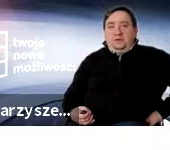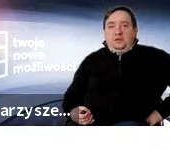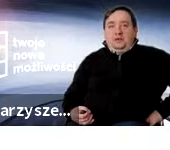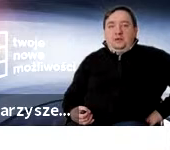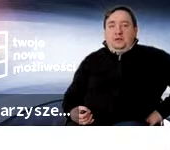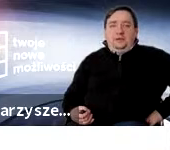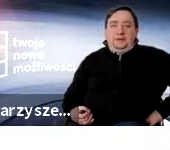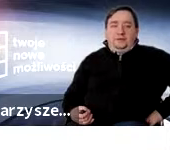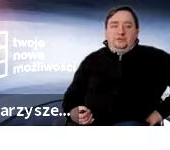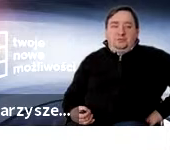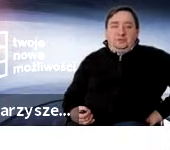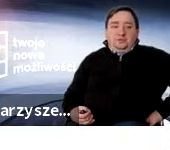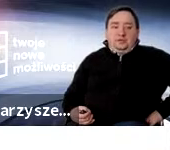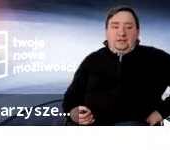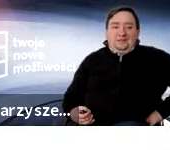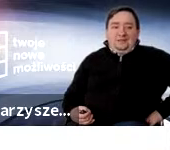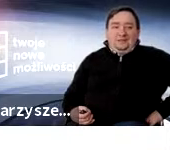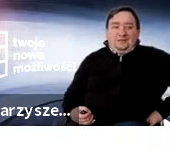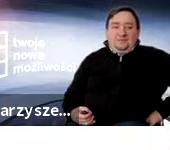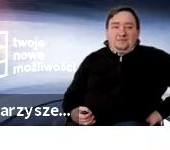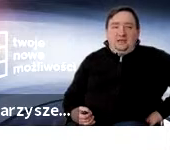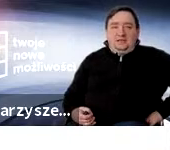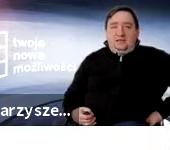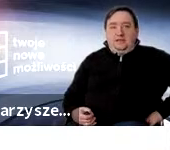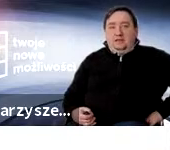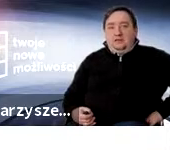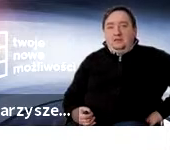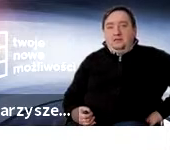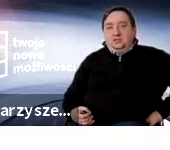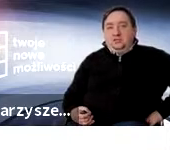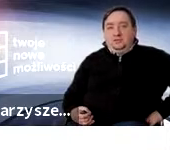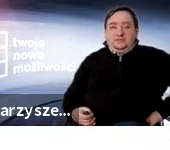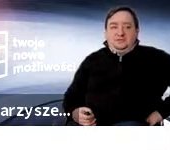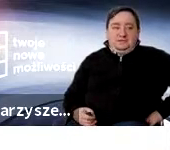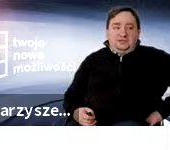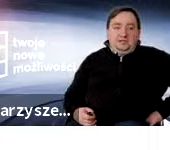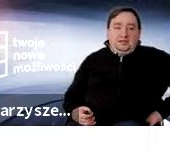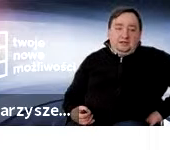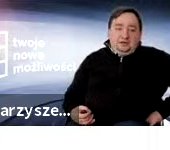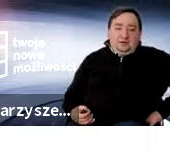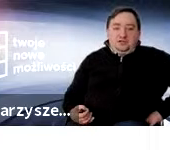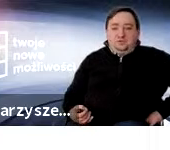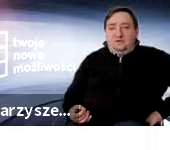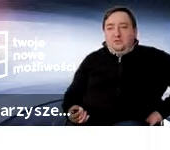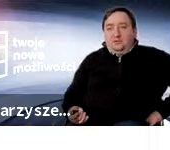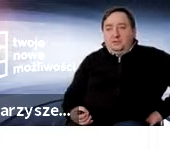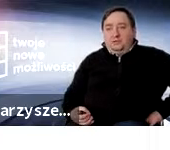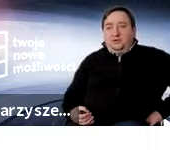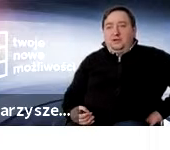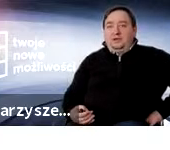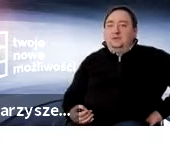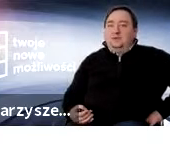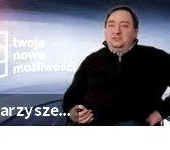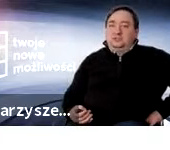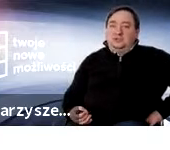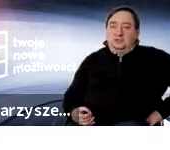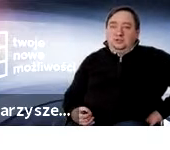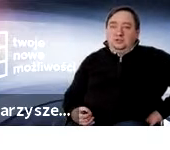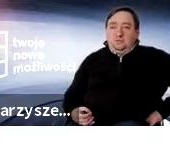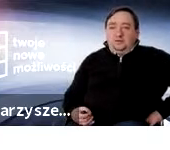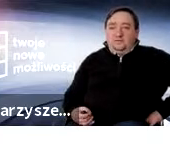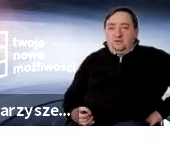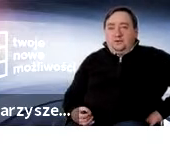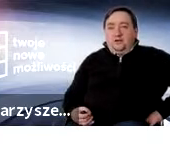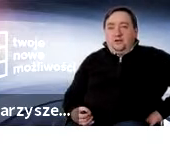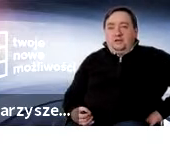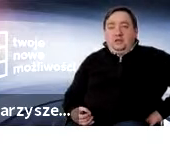manualną, osoby, które nie są w stanie jednocześnie pracować na chociażby wielu monitorach czy